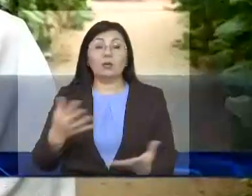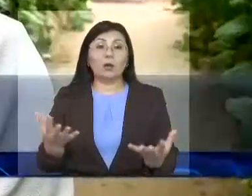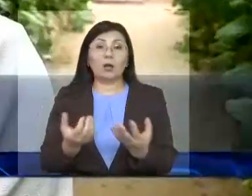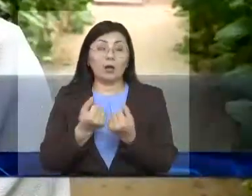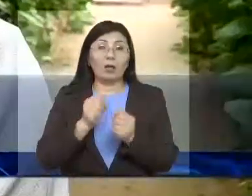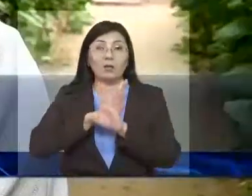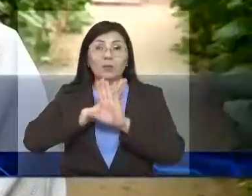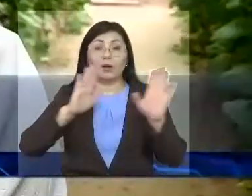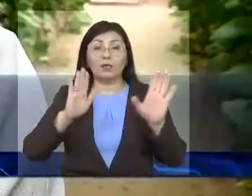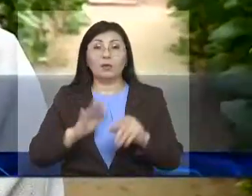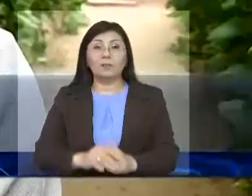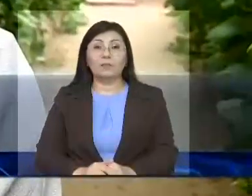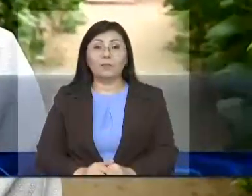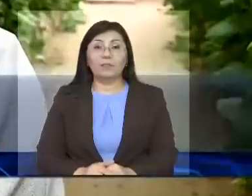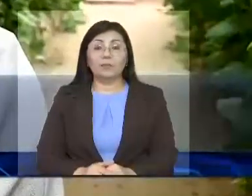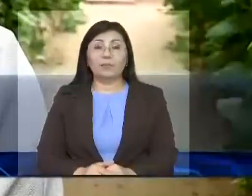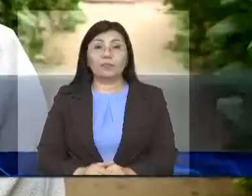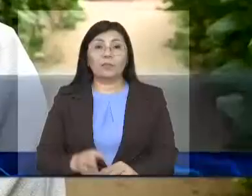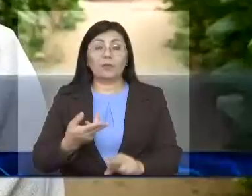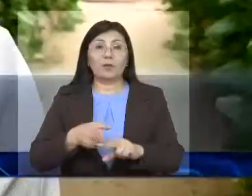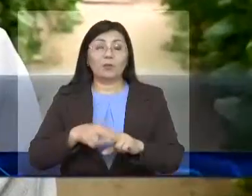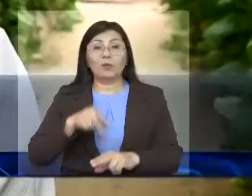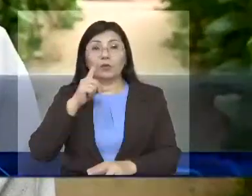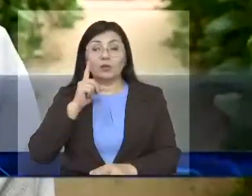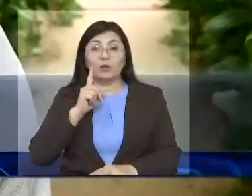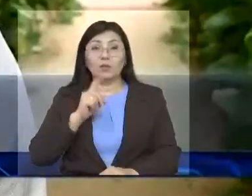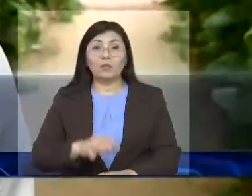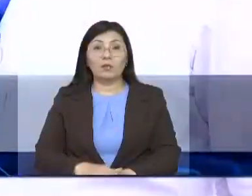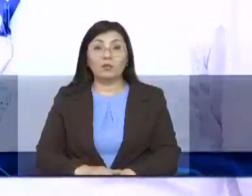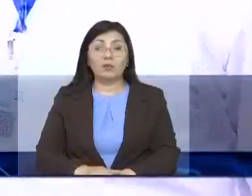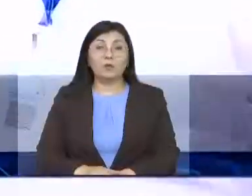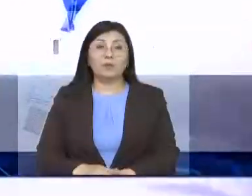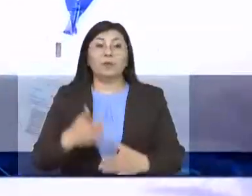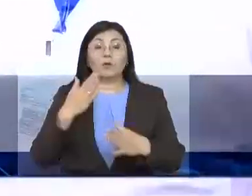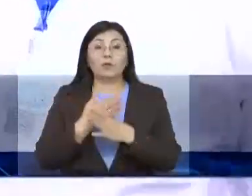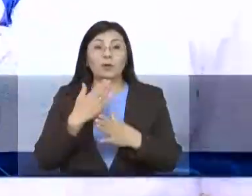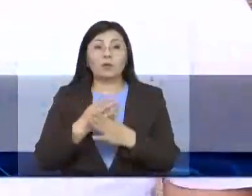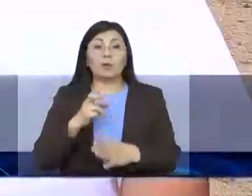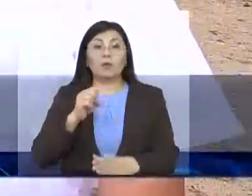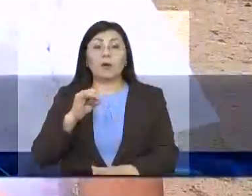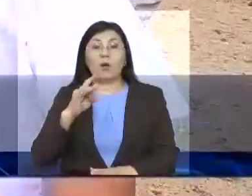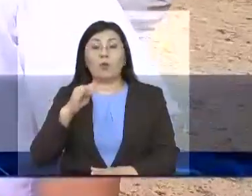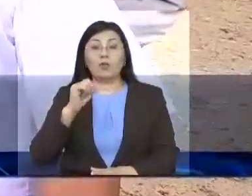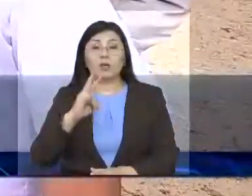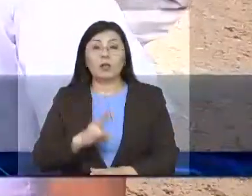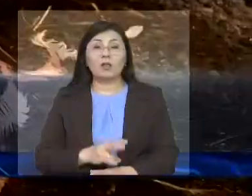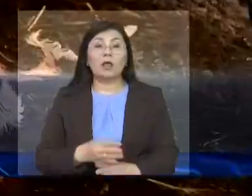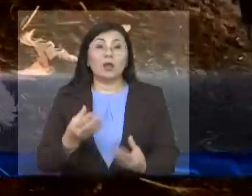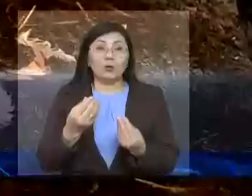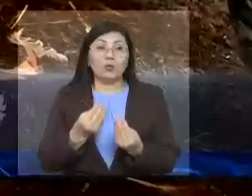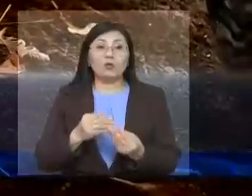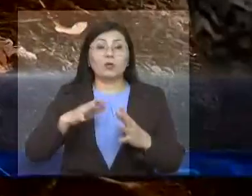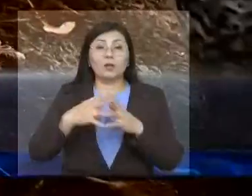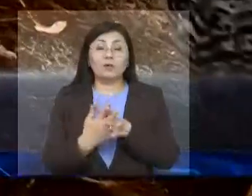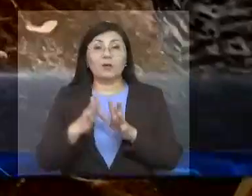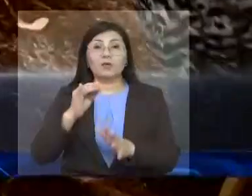Сондықтан соны залог ретінде, кепіл ретінде алып тұрғанның өзі бұл өте бір үлкен көмек. Бауыржан Иманқұлұлы да Жалтыр ауылдық округінің тұрғыны. Жоба